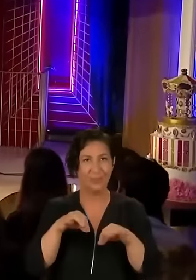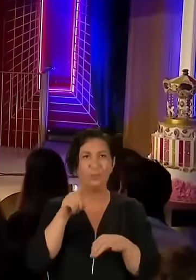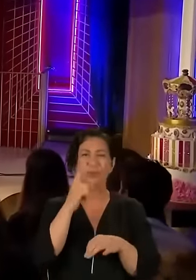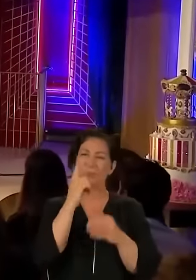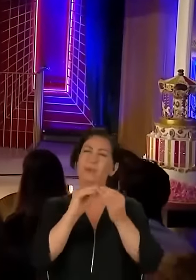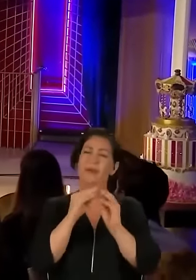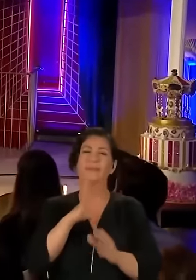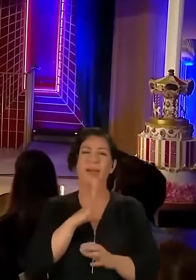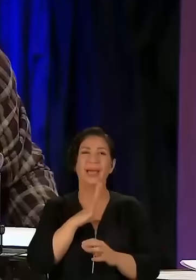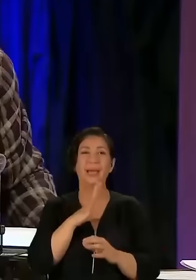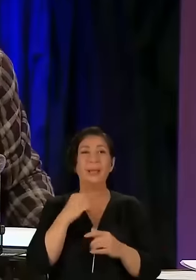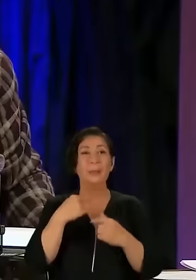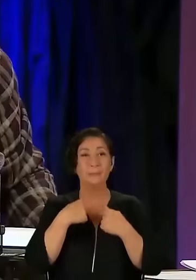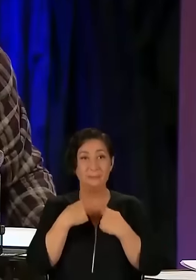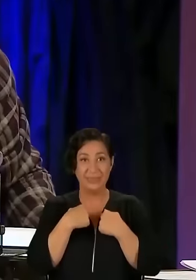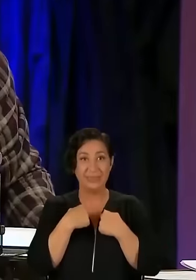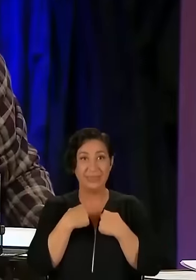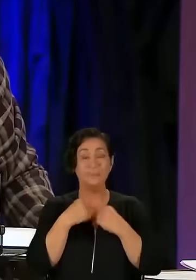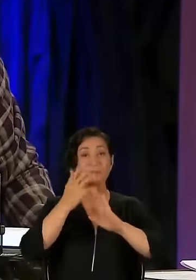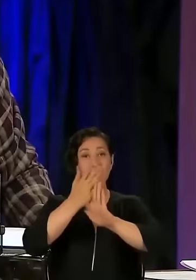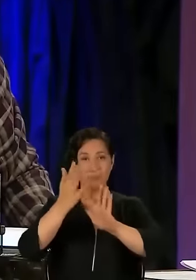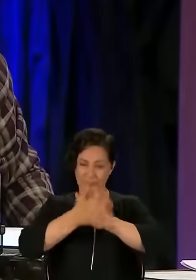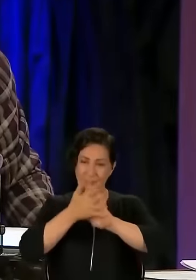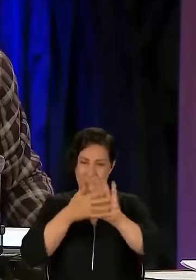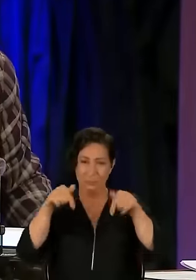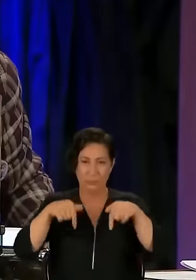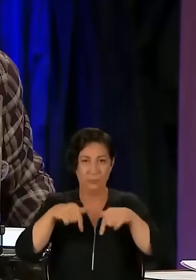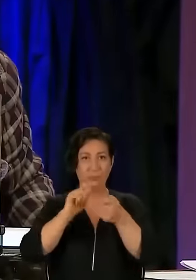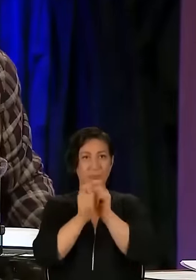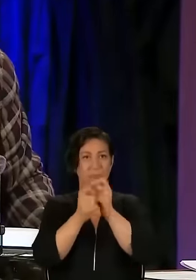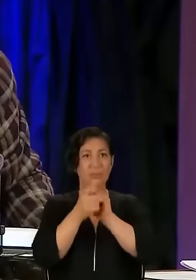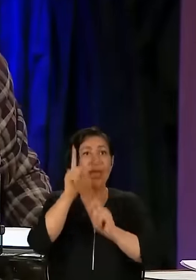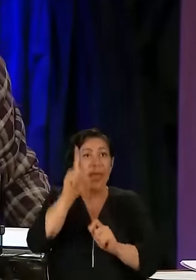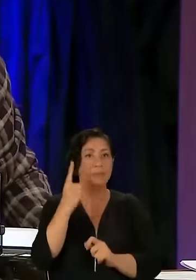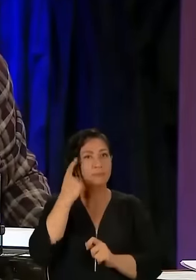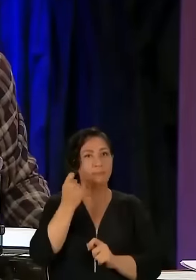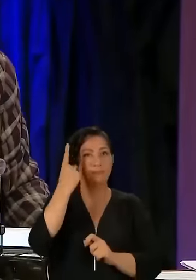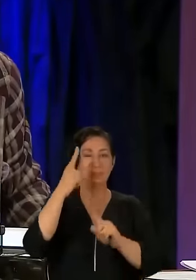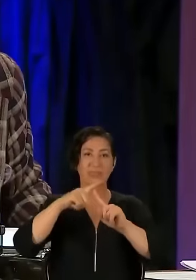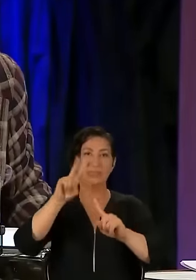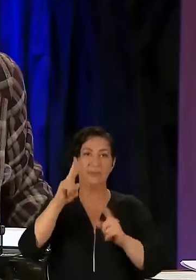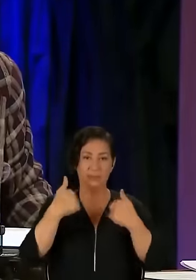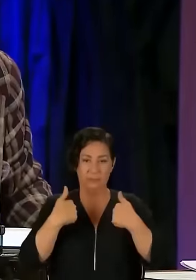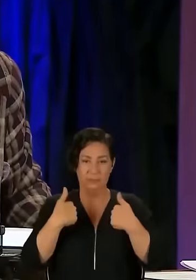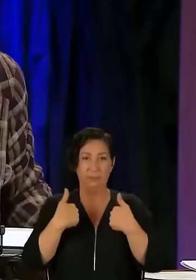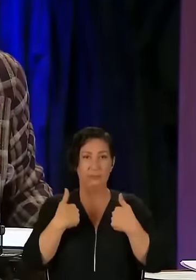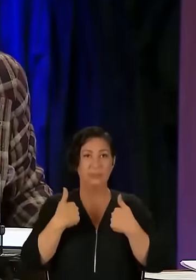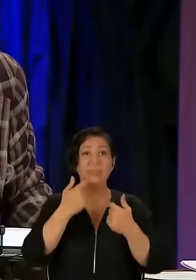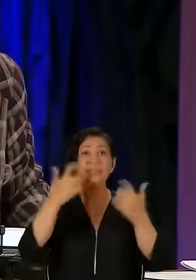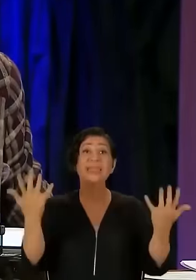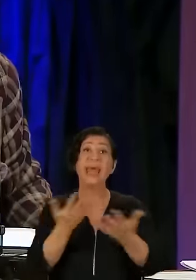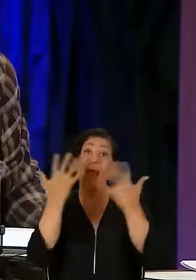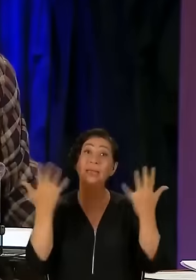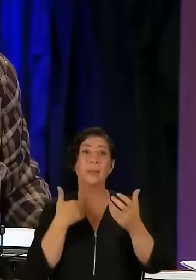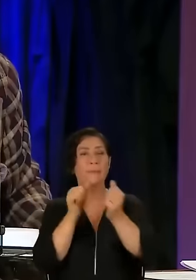bir mesele var. Biz bu işaret diliyle çeviriyi ilk başlatan televizyoncularız. Senelerdir.